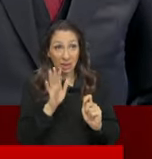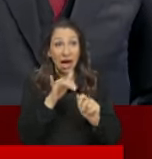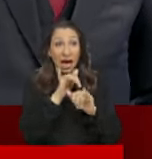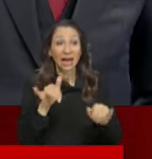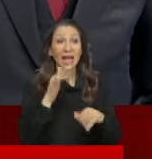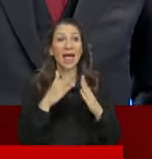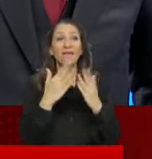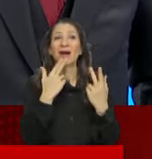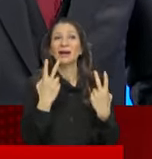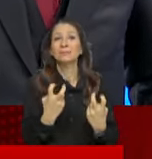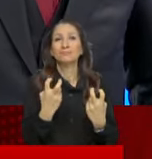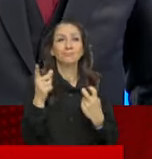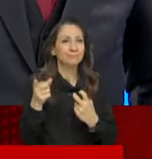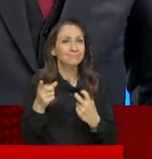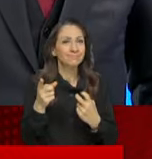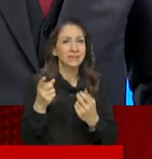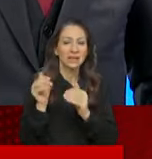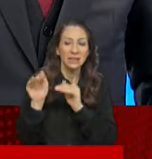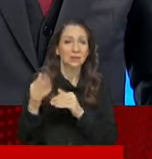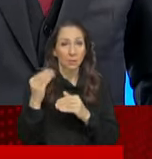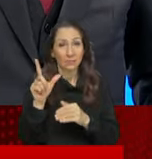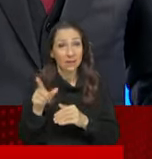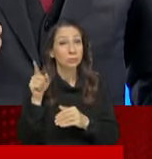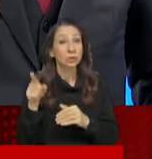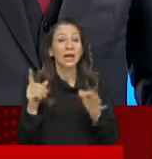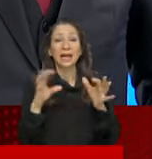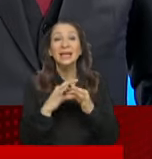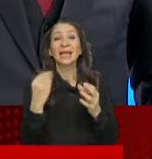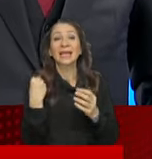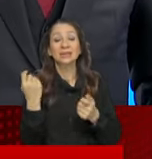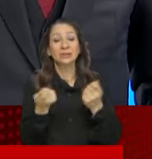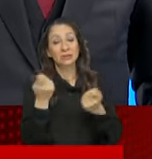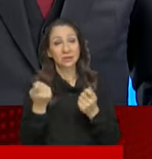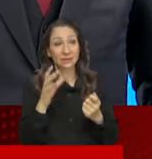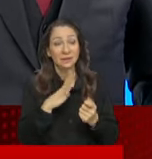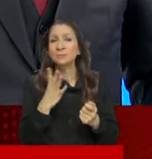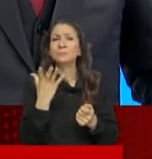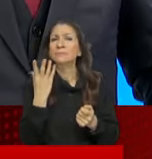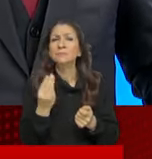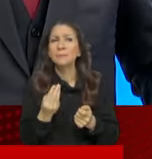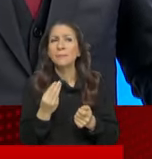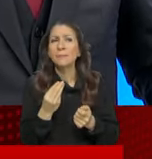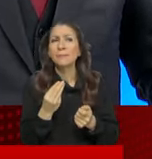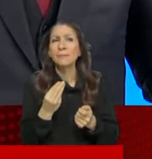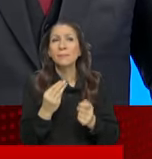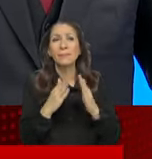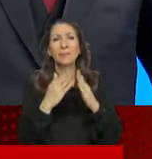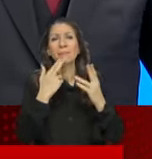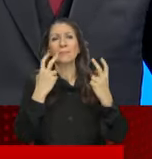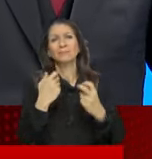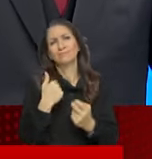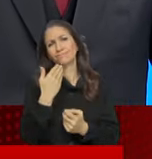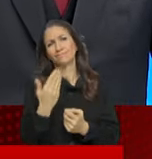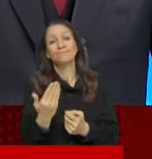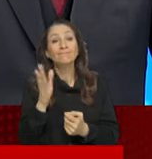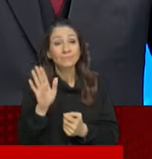ev hanımlarını güçlendirmemiz gerekiyor bunlarla ilgili yeni yatırım alanlarımız var ne olacak ev hanımlarına şunu